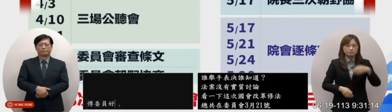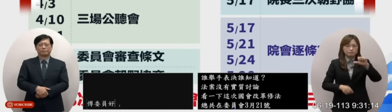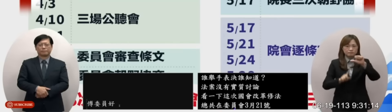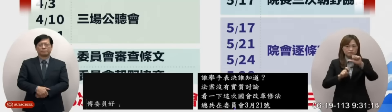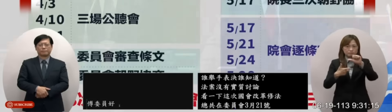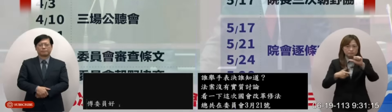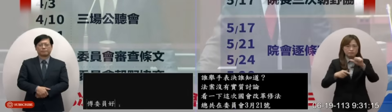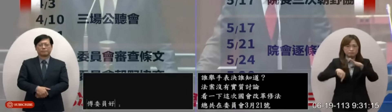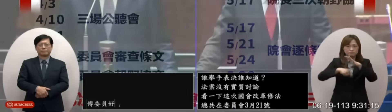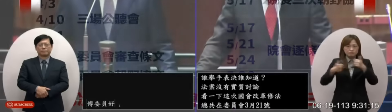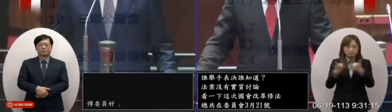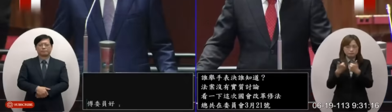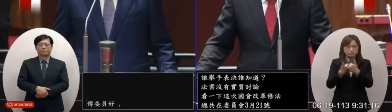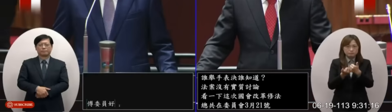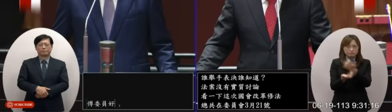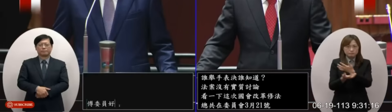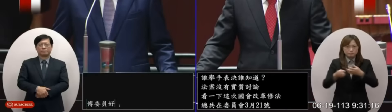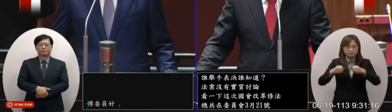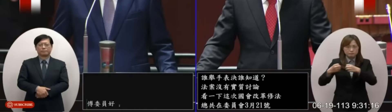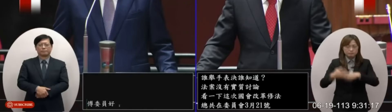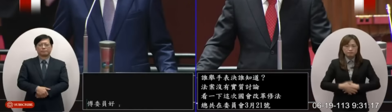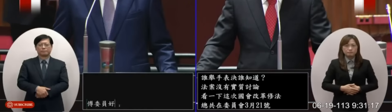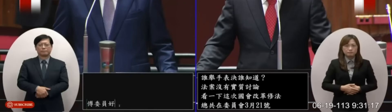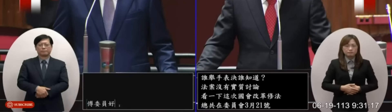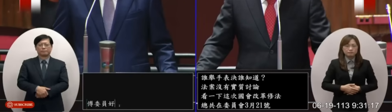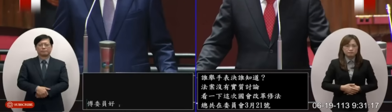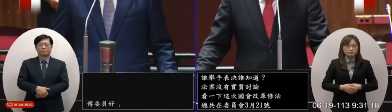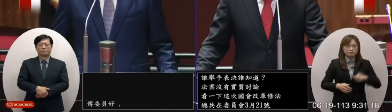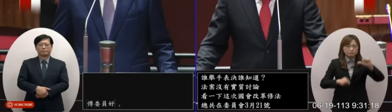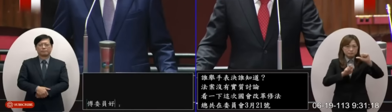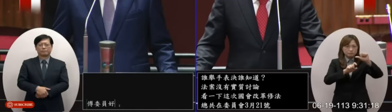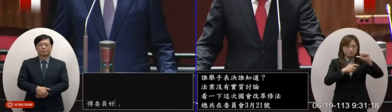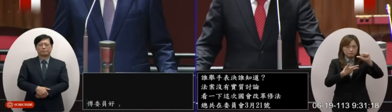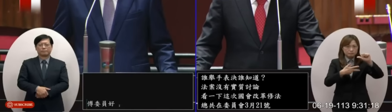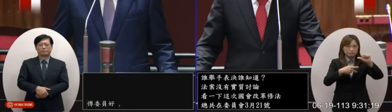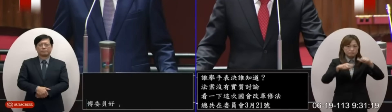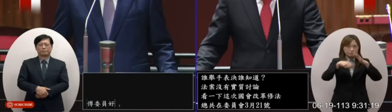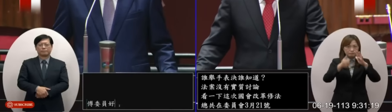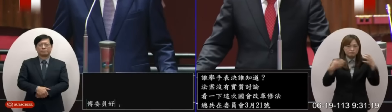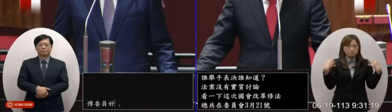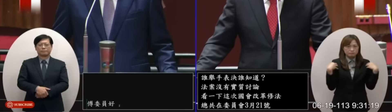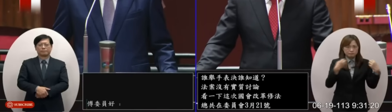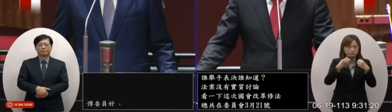会的朝野协商，17号院长召集3次朝野协商，